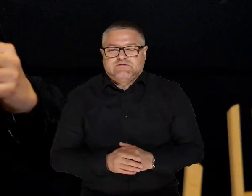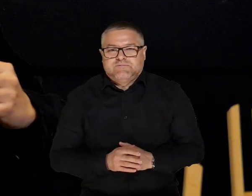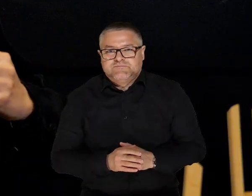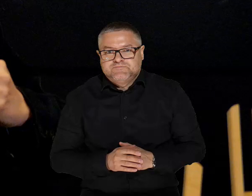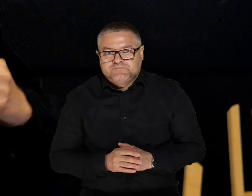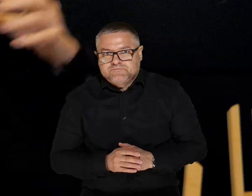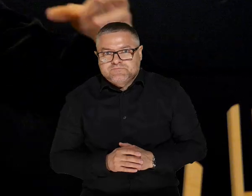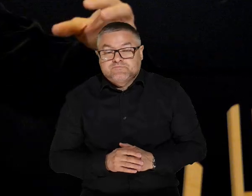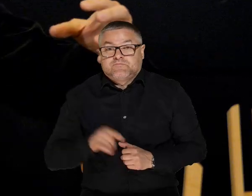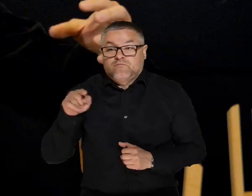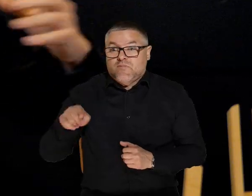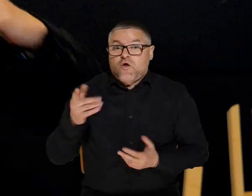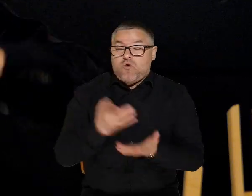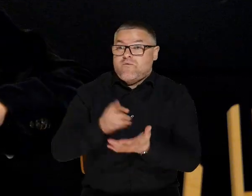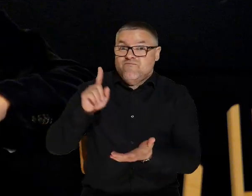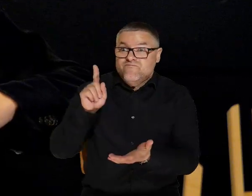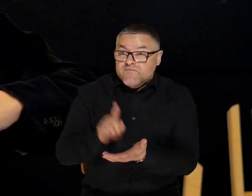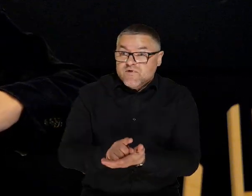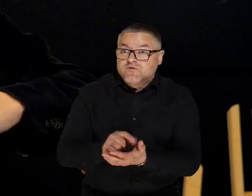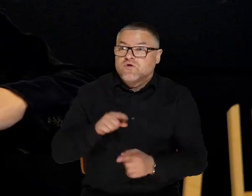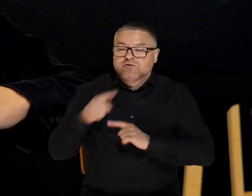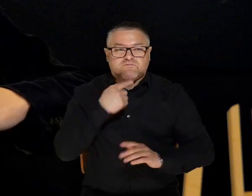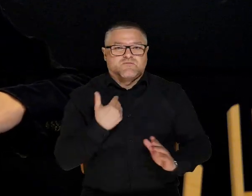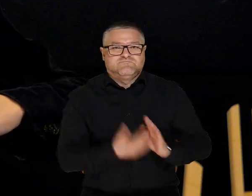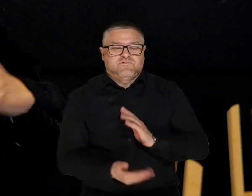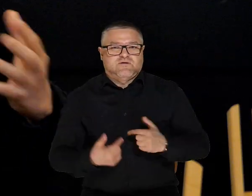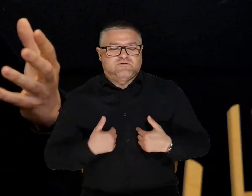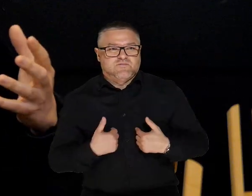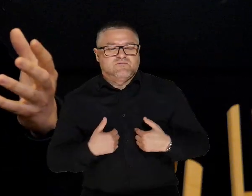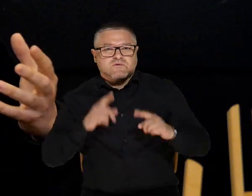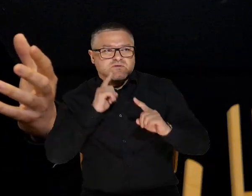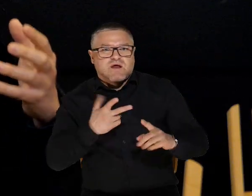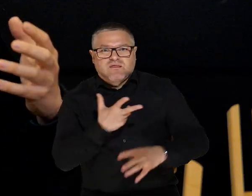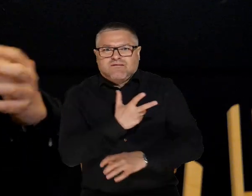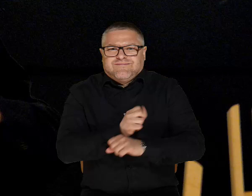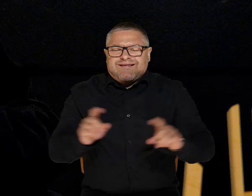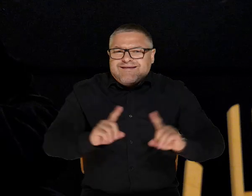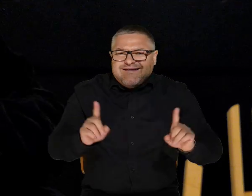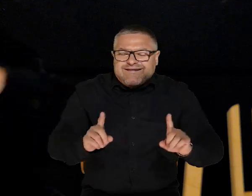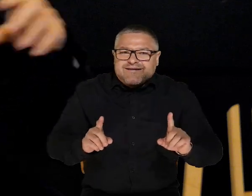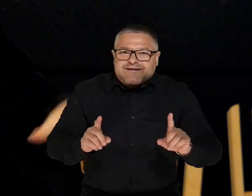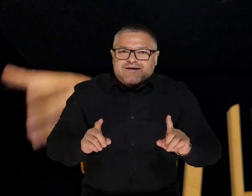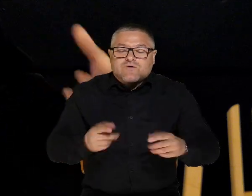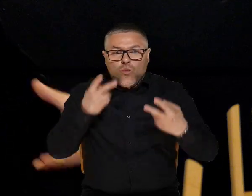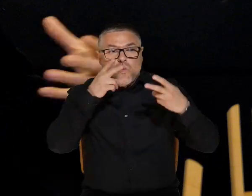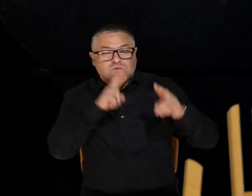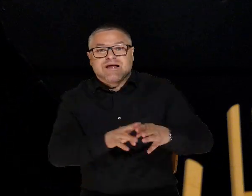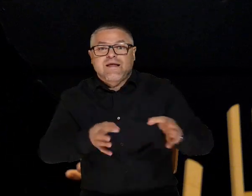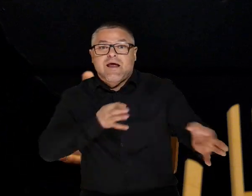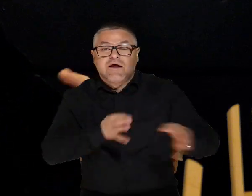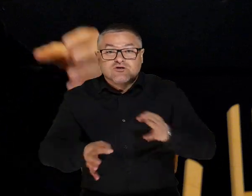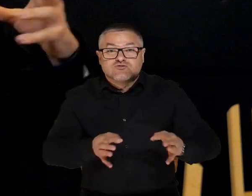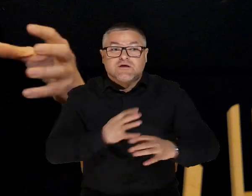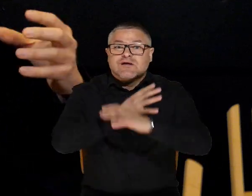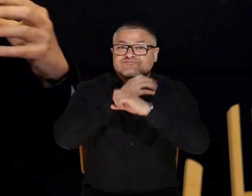zerowej. Jak oni wygrali, to znaczy, że my przegraliśmy, tak? Bo w rzeczywistości tak nie jest. To znaczy uznanie historyczne